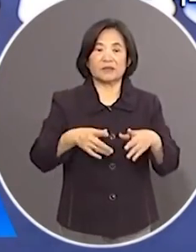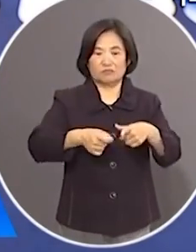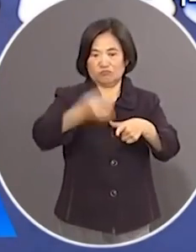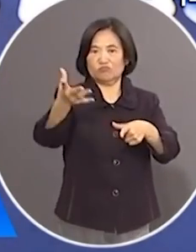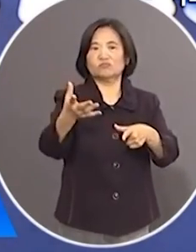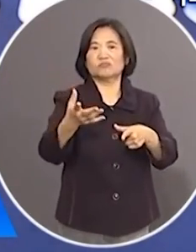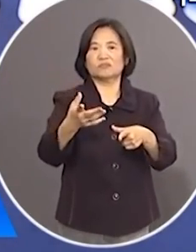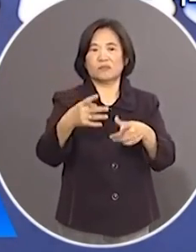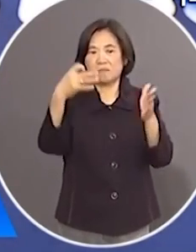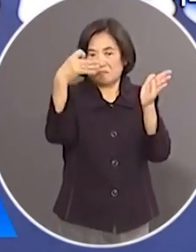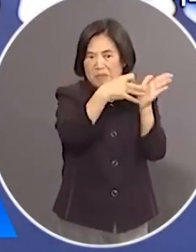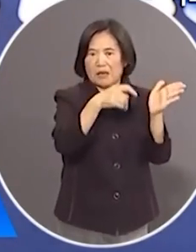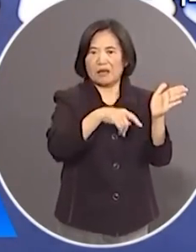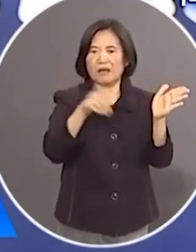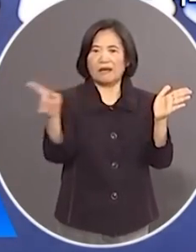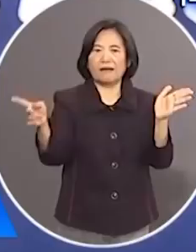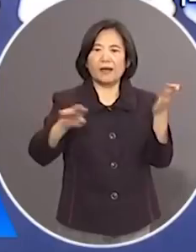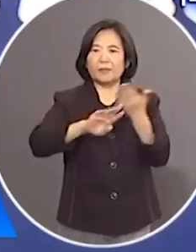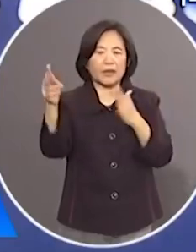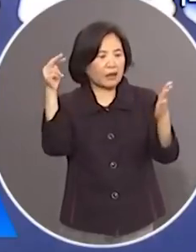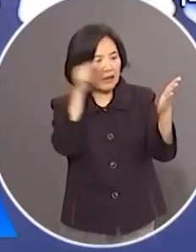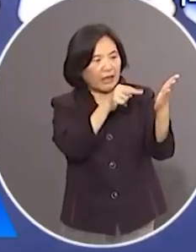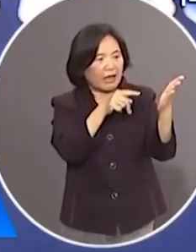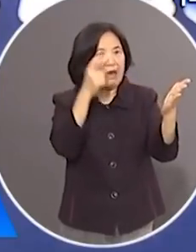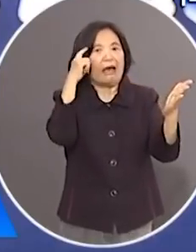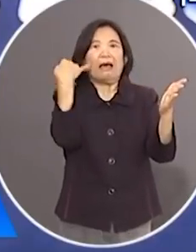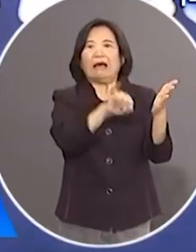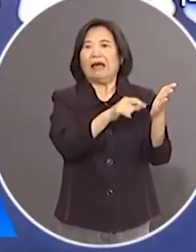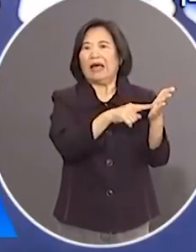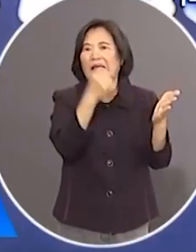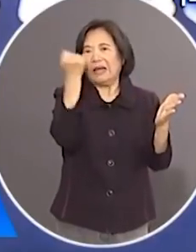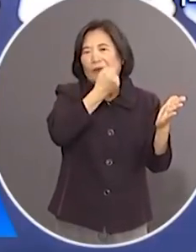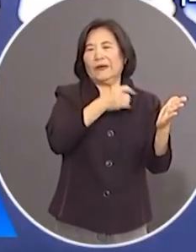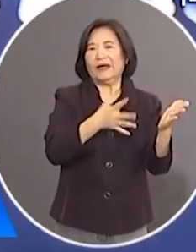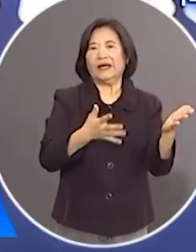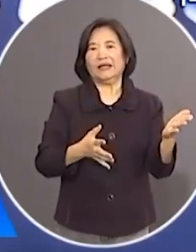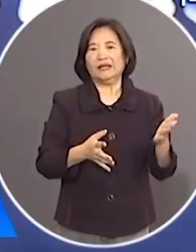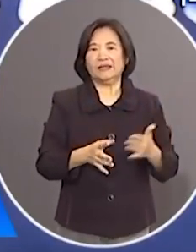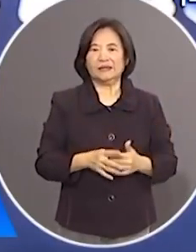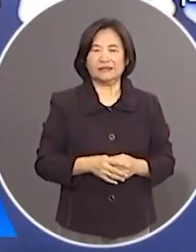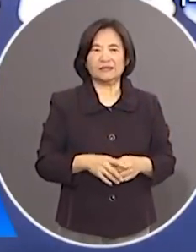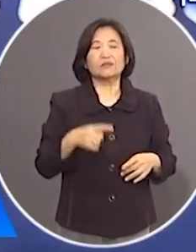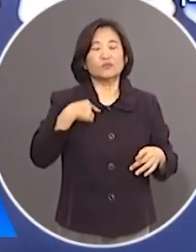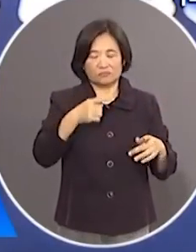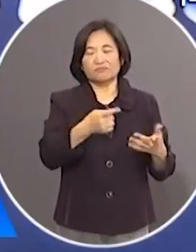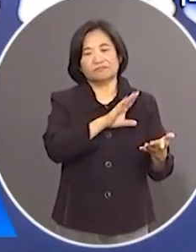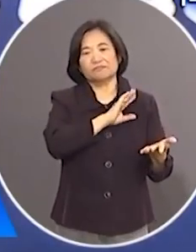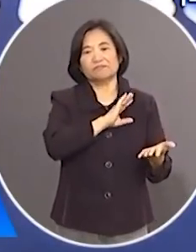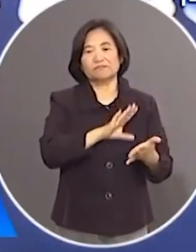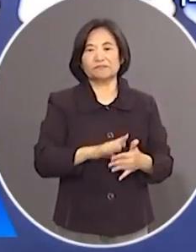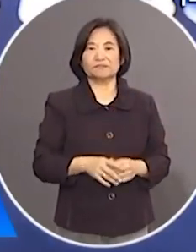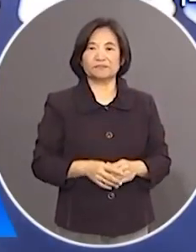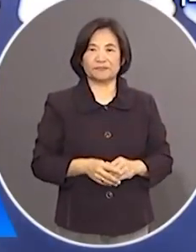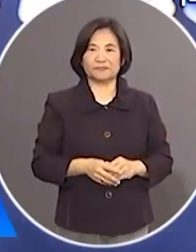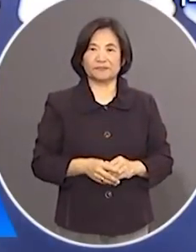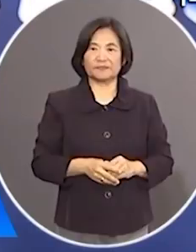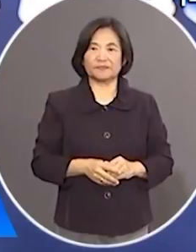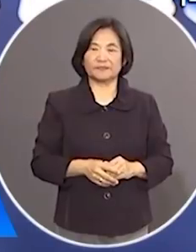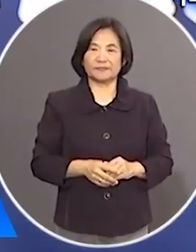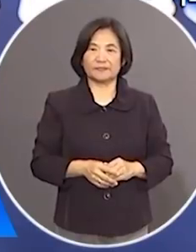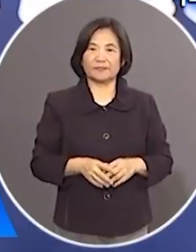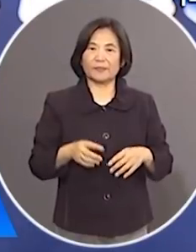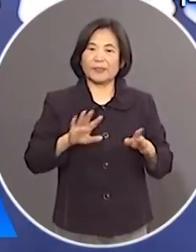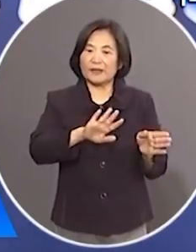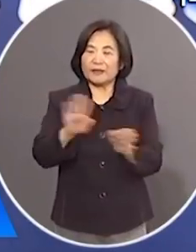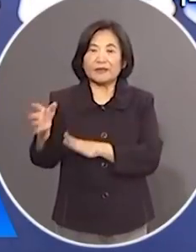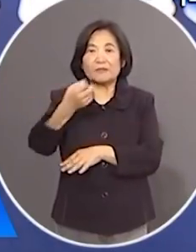来，让他知道谁是惯老板，谁是恶老板。这就是我做的事情。一样的，我们知道青